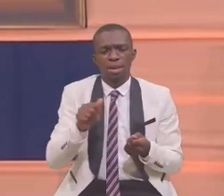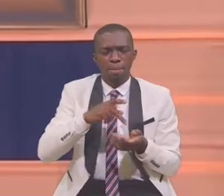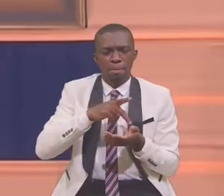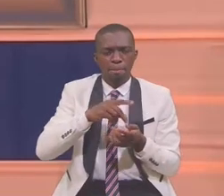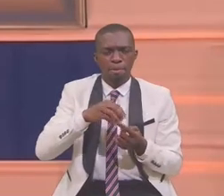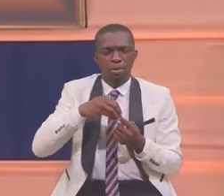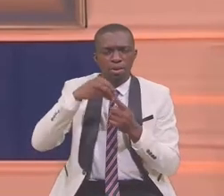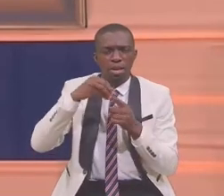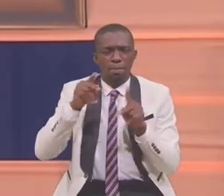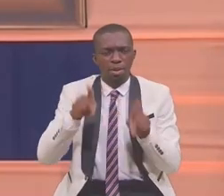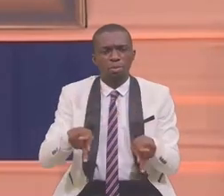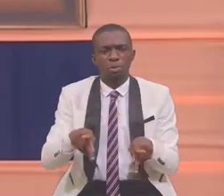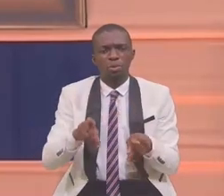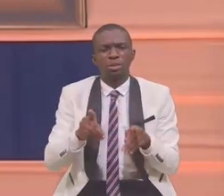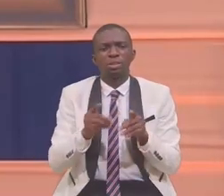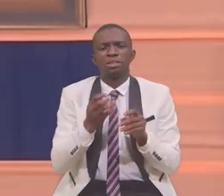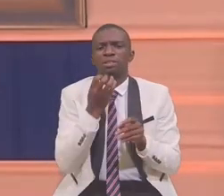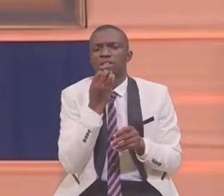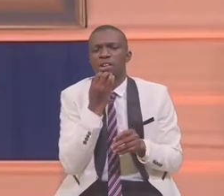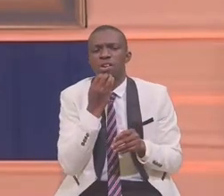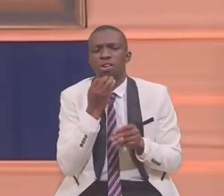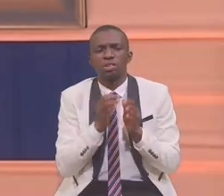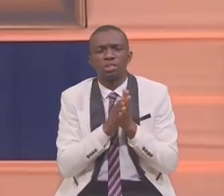les bonnes œuvres. 1